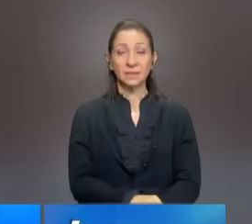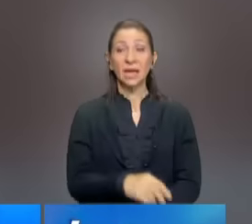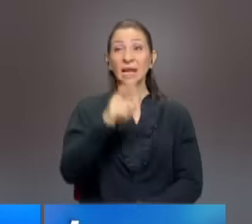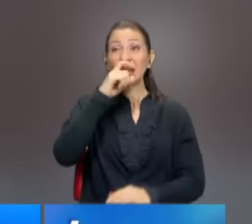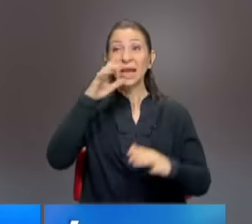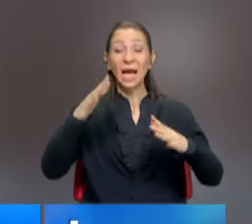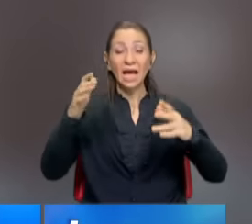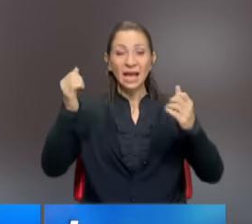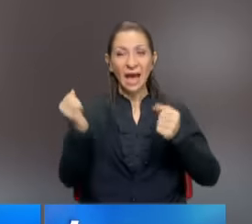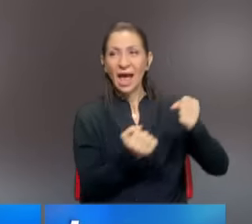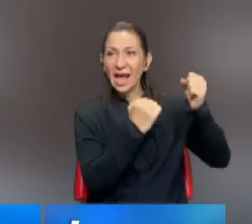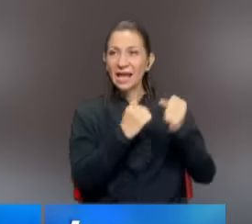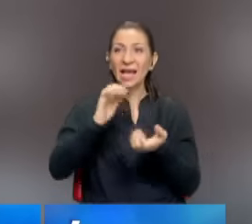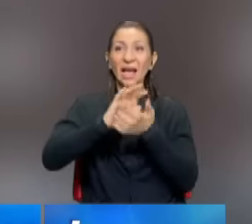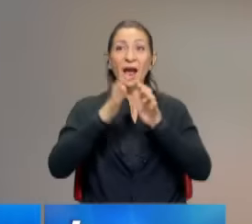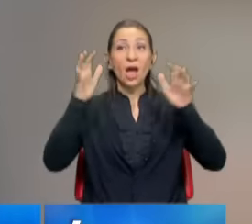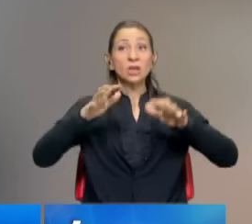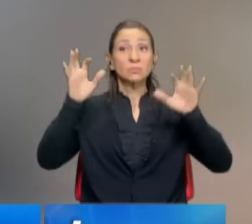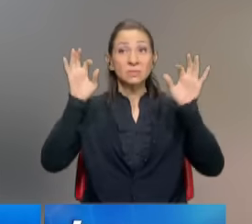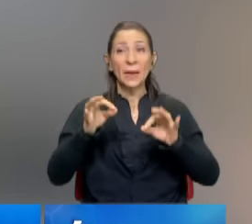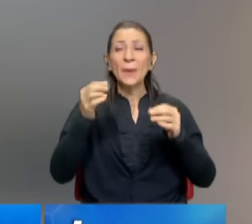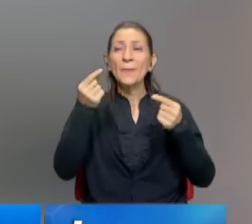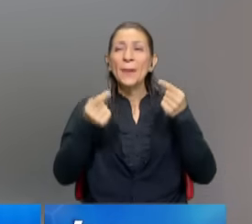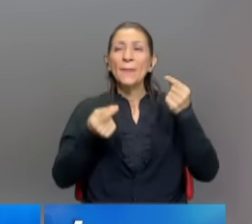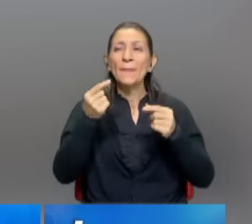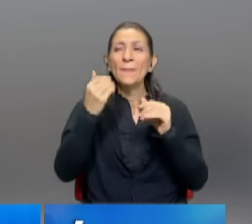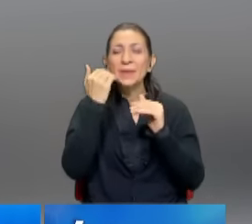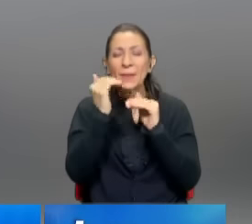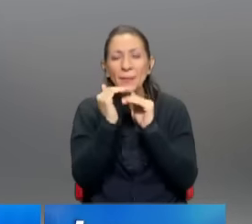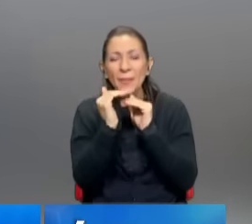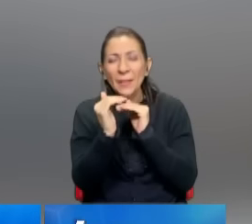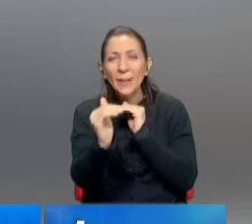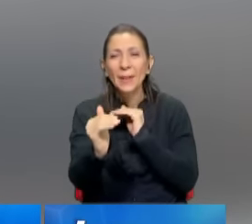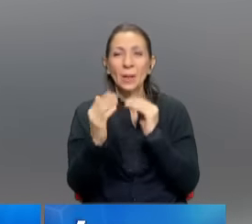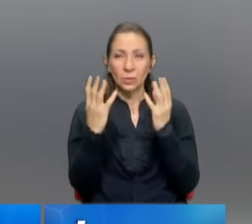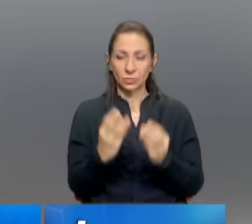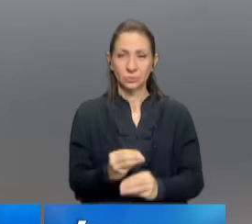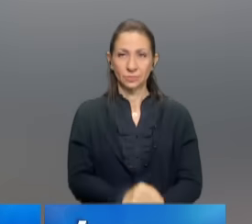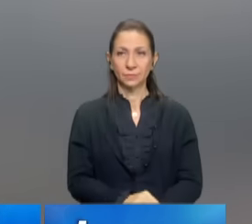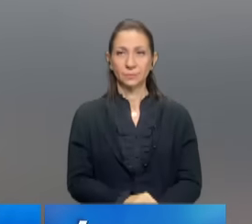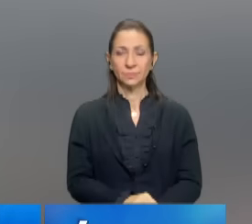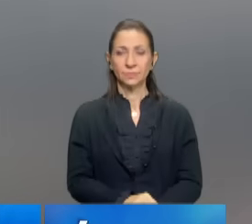Kartal Kaya Kayak Merkezi'nde kar yağışı başladı. İncecik beyaz örtü zemini kapladı.